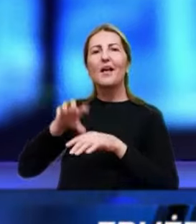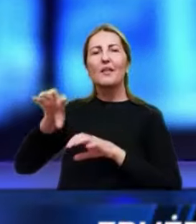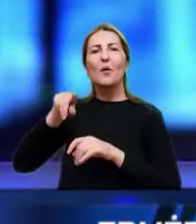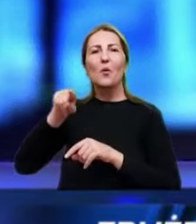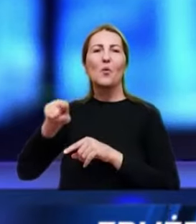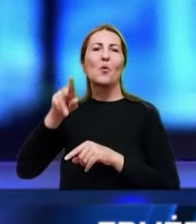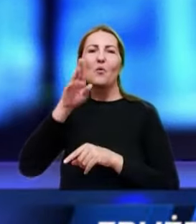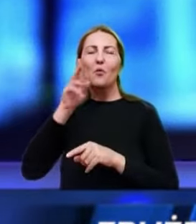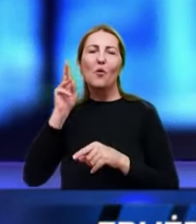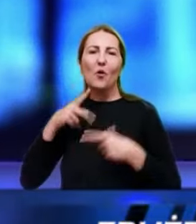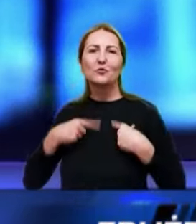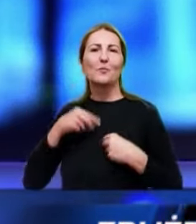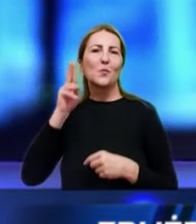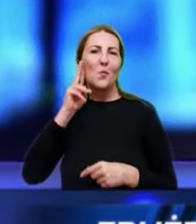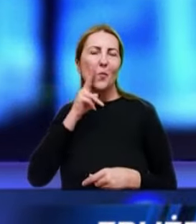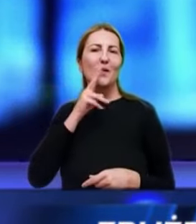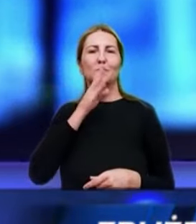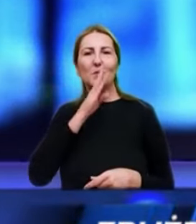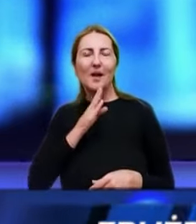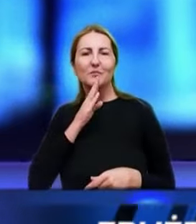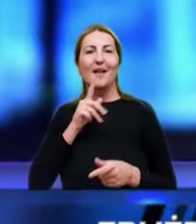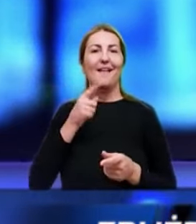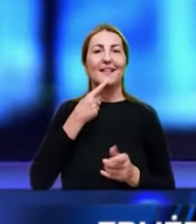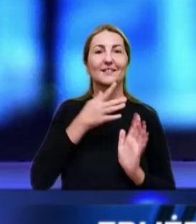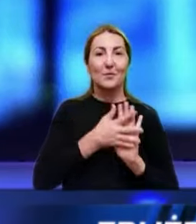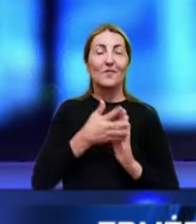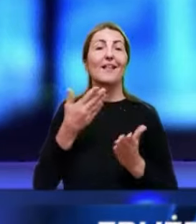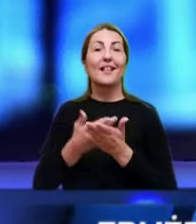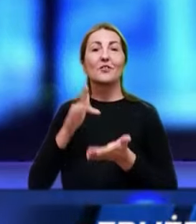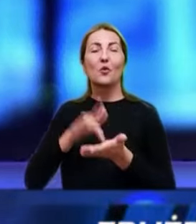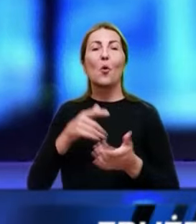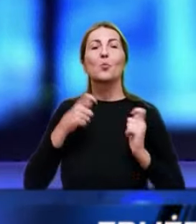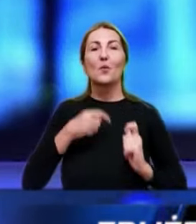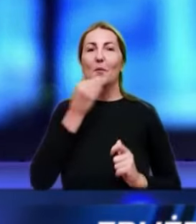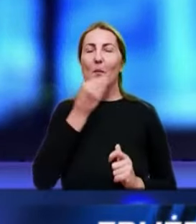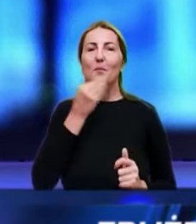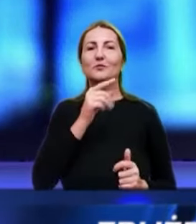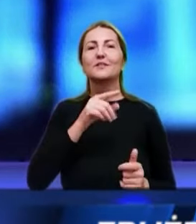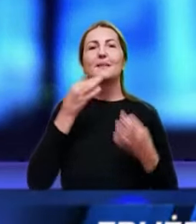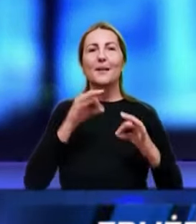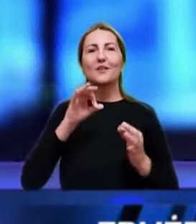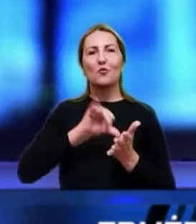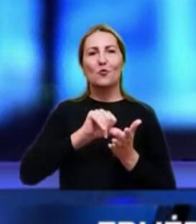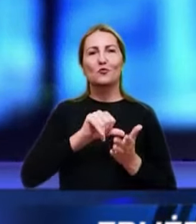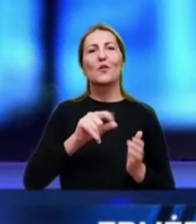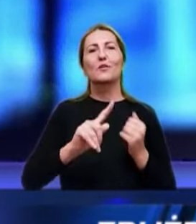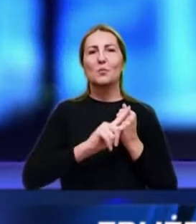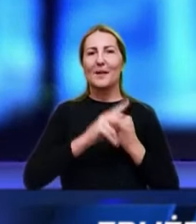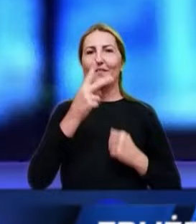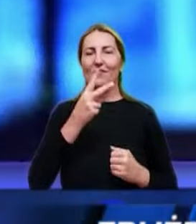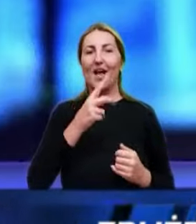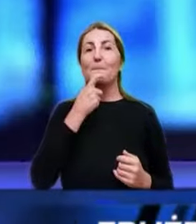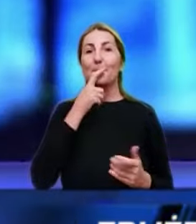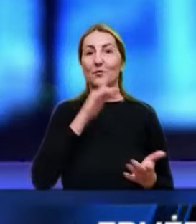językowi migowemu. Z tej okazji w Kujawsko-Pomorskim Specjalnym Ośrodku Szkolno-Wychowawczym nr 2 w Bydgoszczy